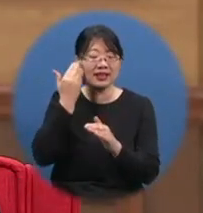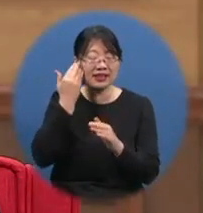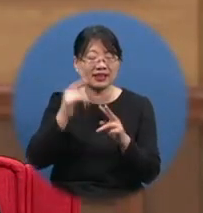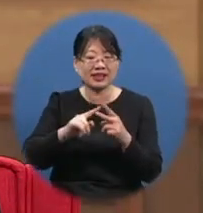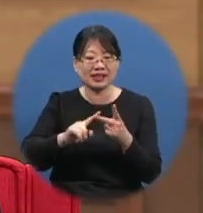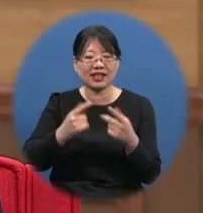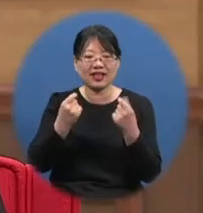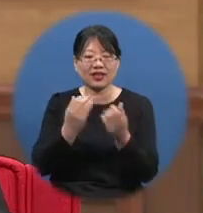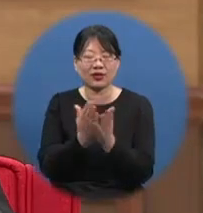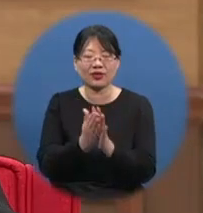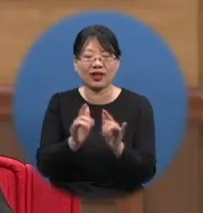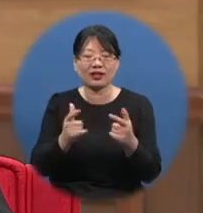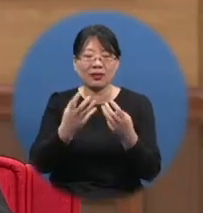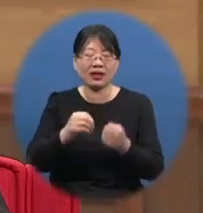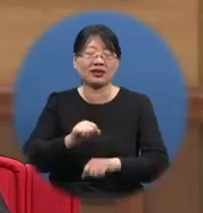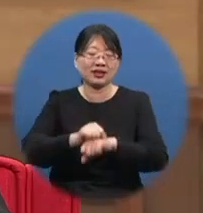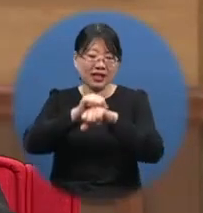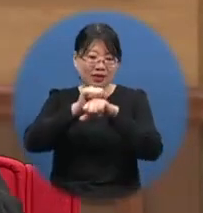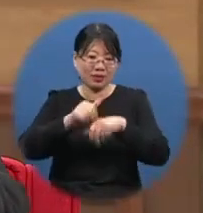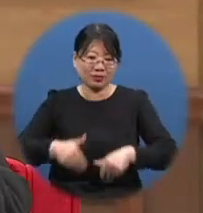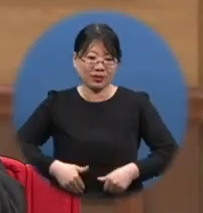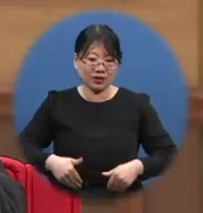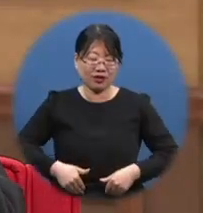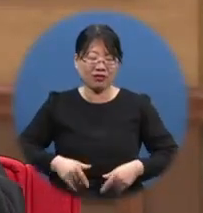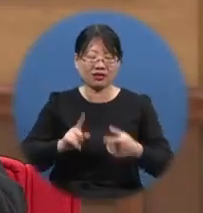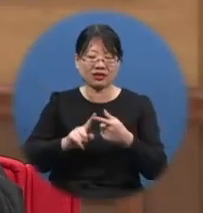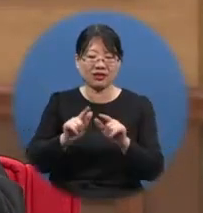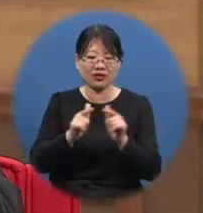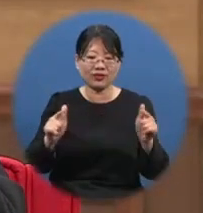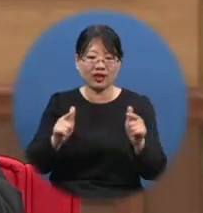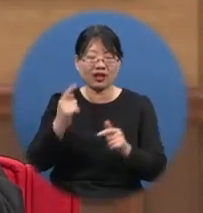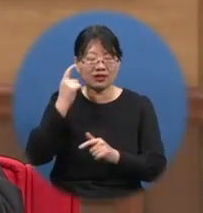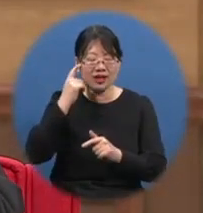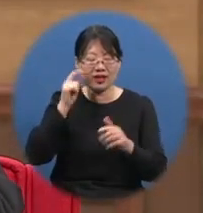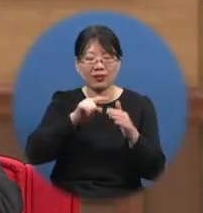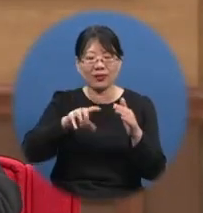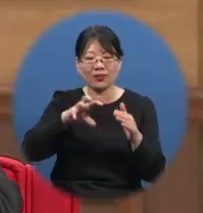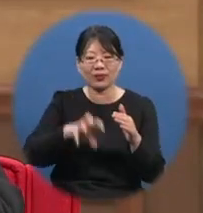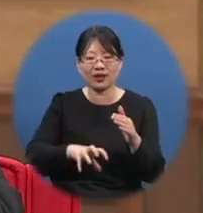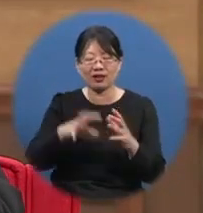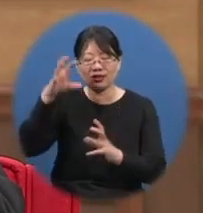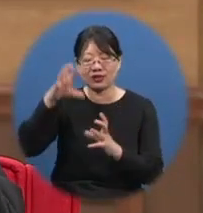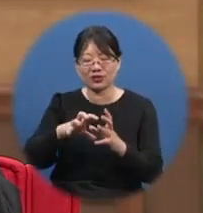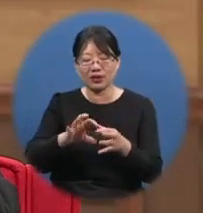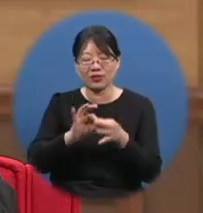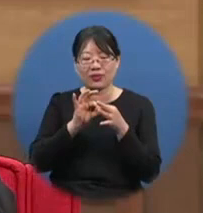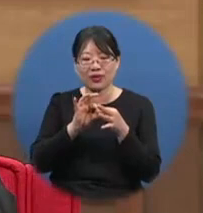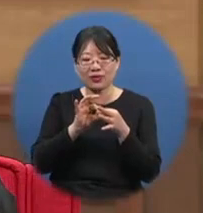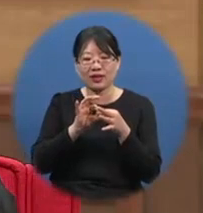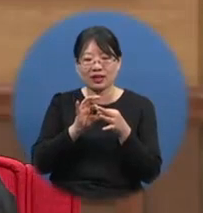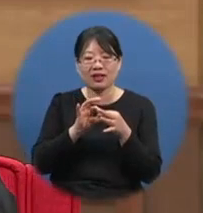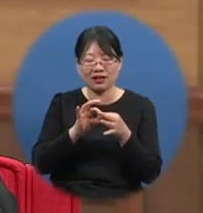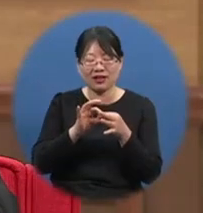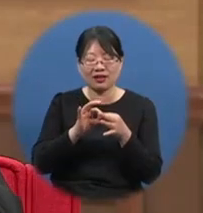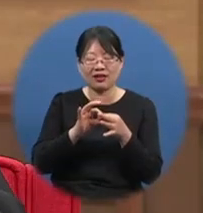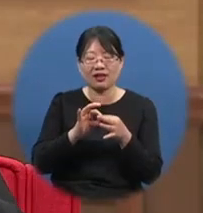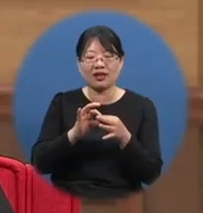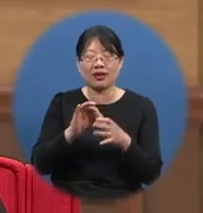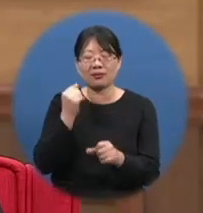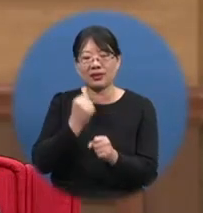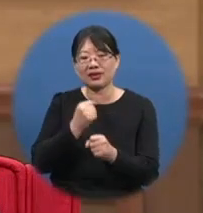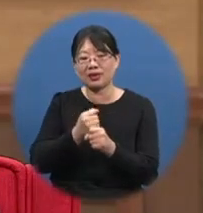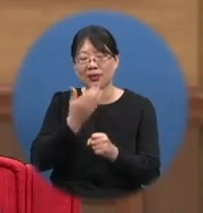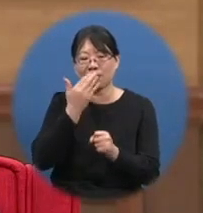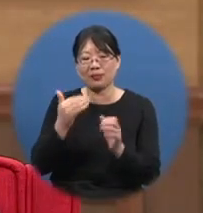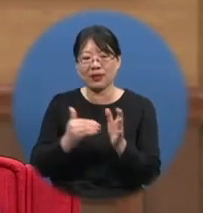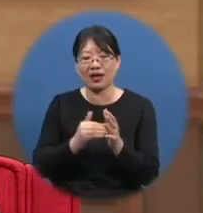지식이나 이런 것이 많이 쌓여 있어야 그것이 내 머릿속에서 융합이 되어서 지혜가 되어지고 그렇듯이 예,